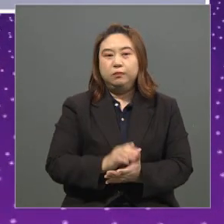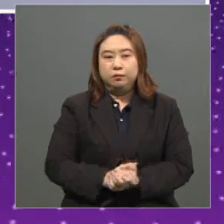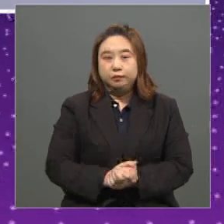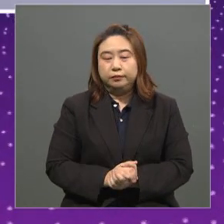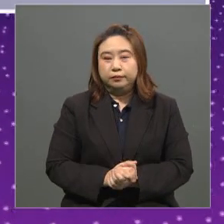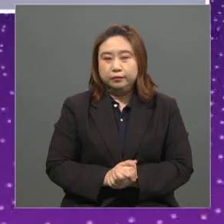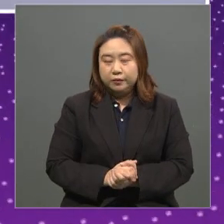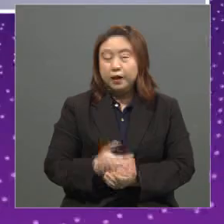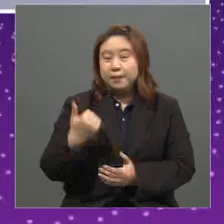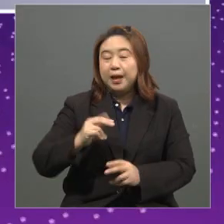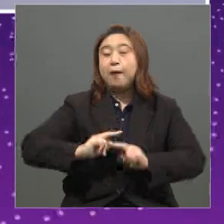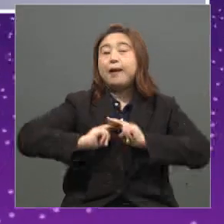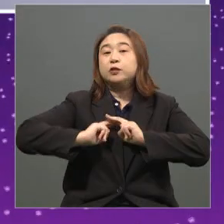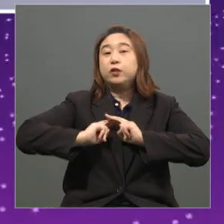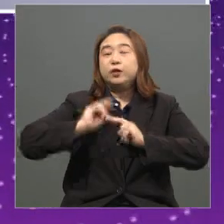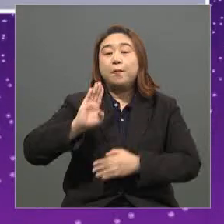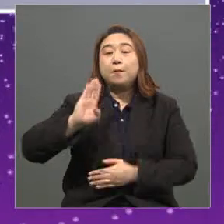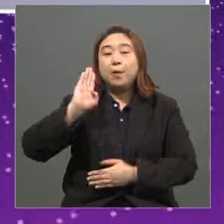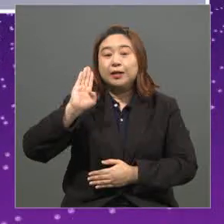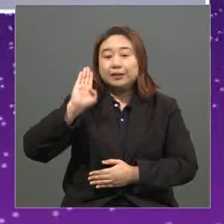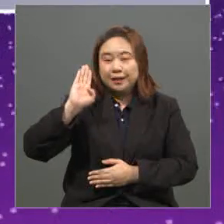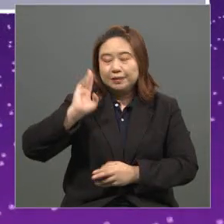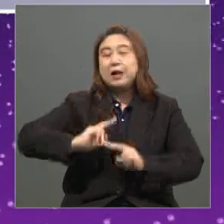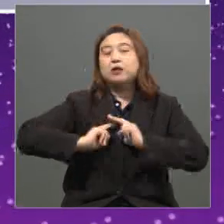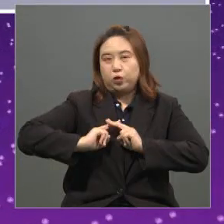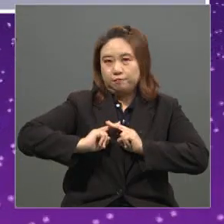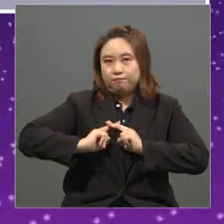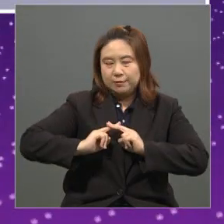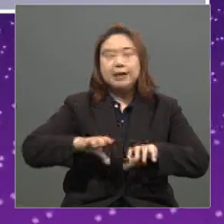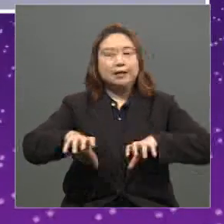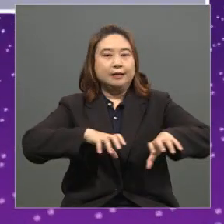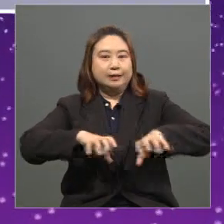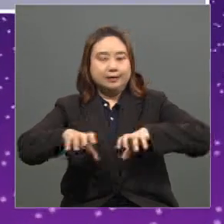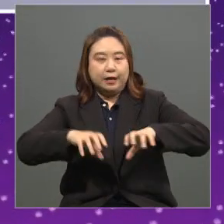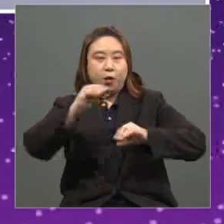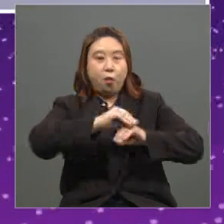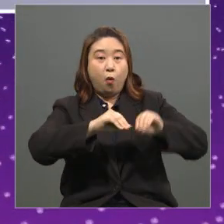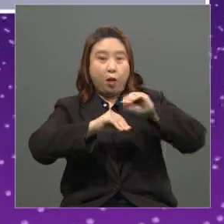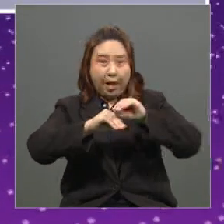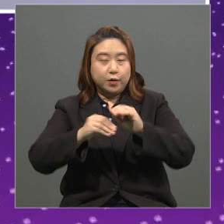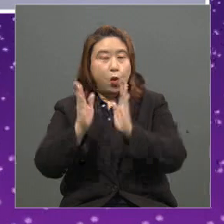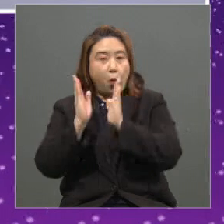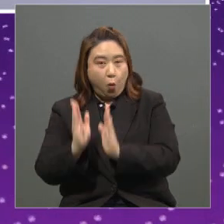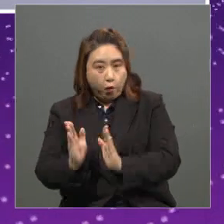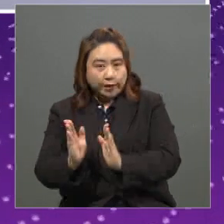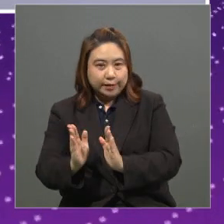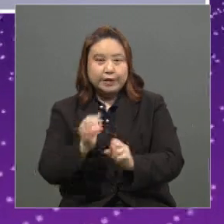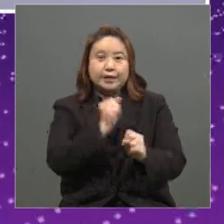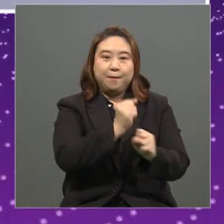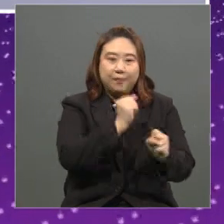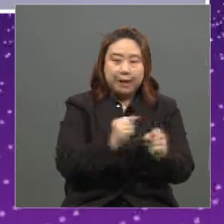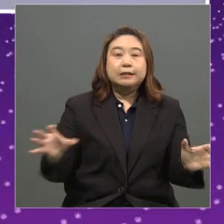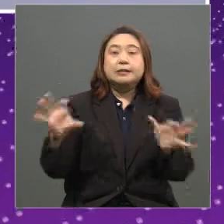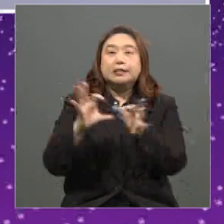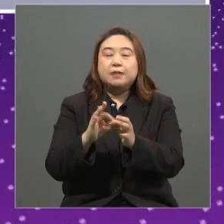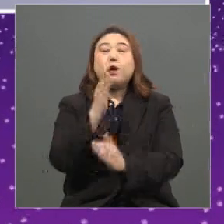ของมนุษย์รวมถึงเอกชนอย่างบริษัทจ๊อบฟินฟินจำกัดนะครับเขาจัดโครงการที่ชื่อว่าเชื่อมคนเชื่อมงานเพื่อคนพิการอย่างยั่งยืนเปิด